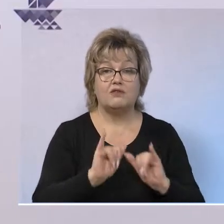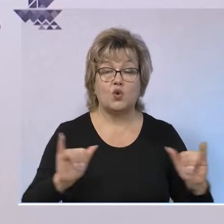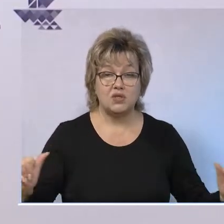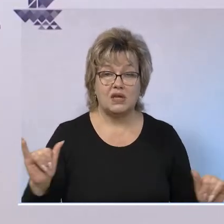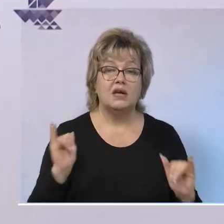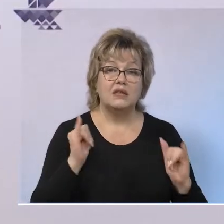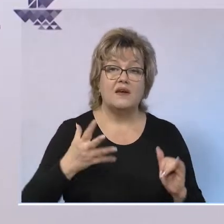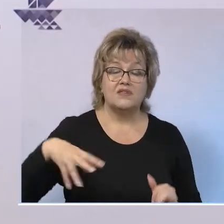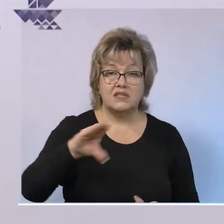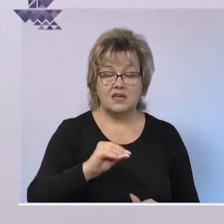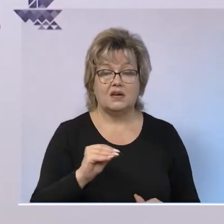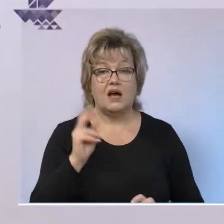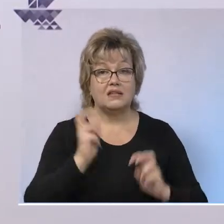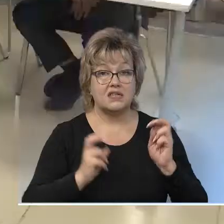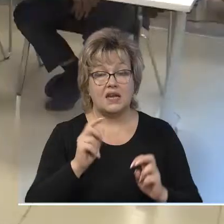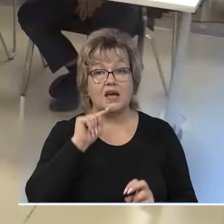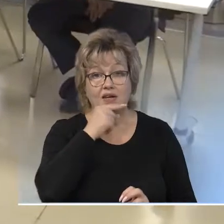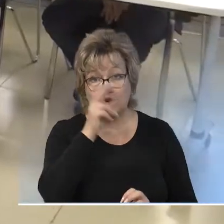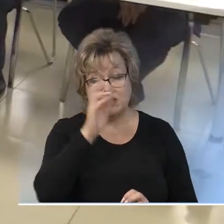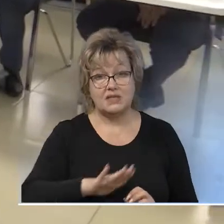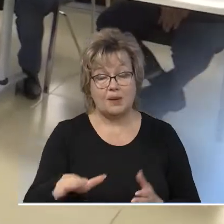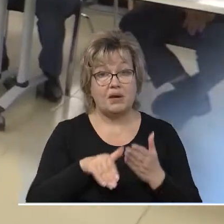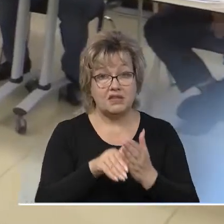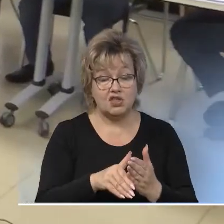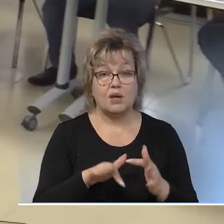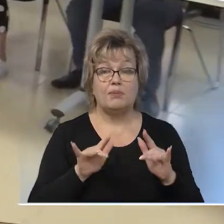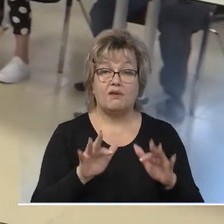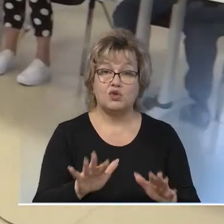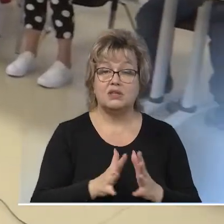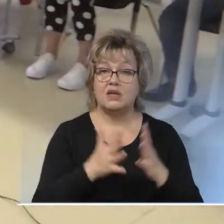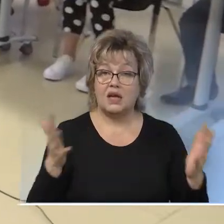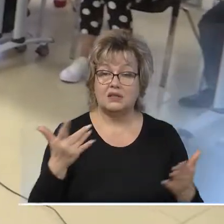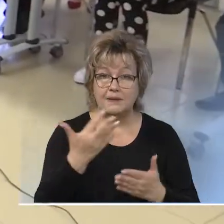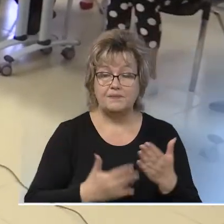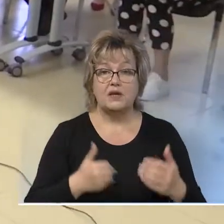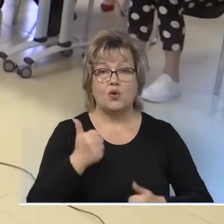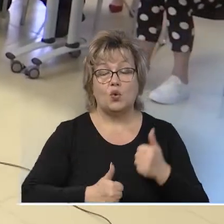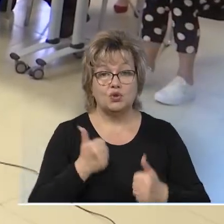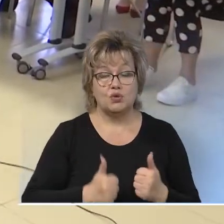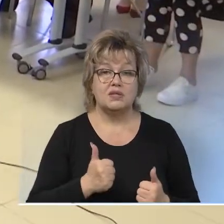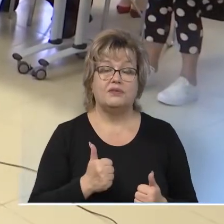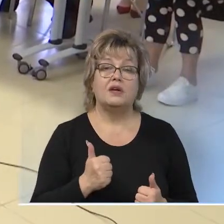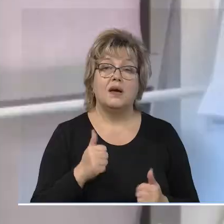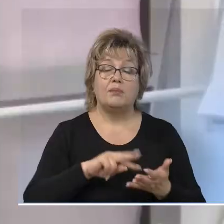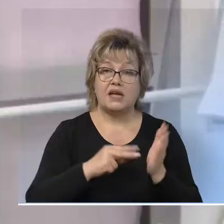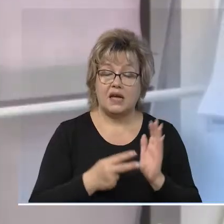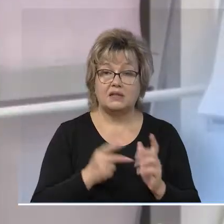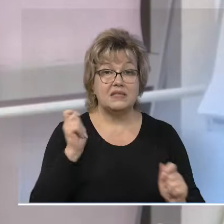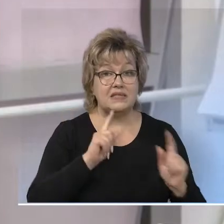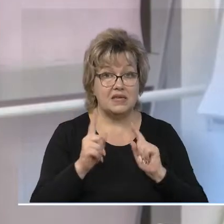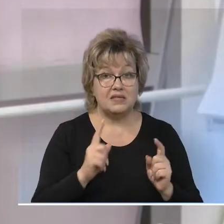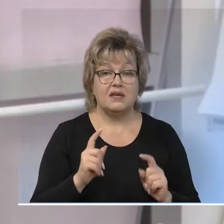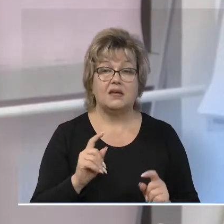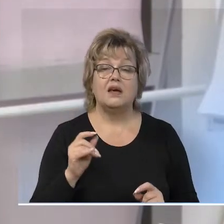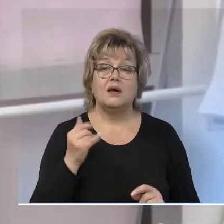для всех других отраслей экономики страны. Для поддержки проектов на Дону проводится целый ряд цифровых конкурсов, хакатонов, проектных